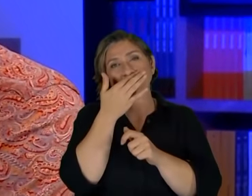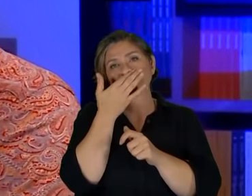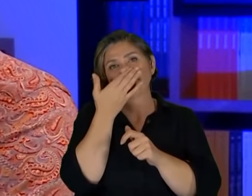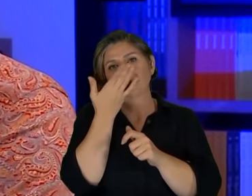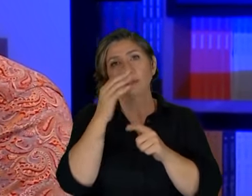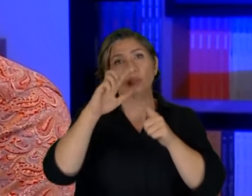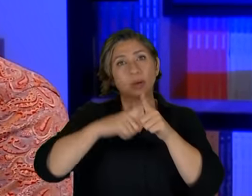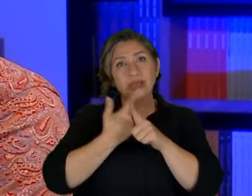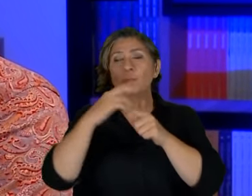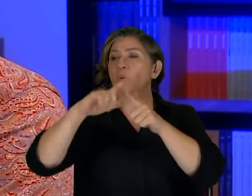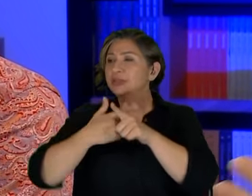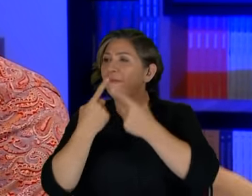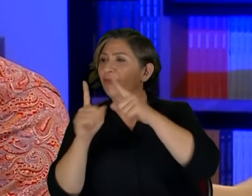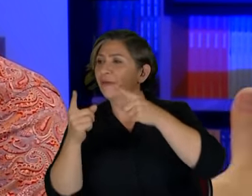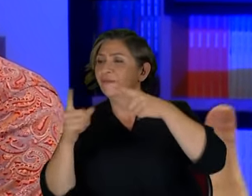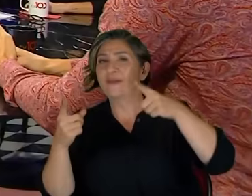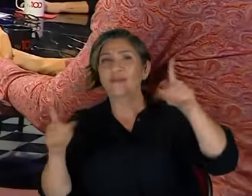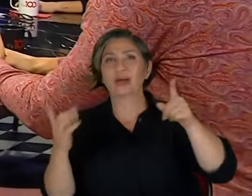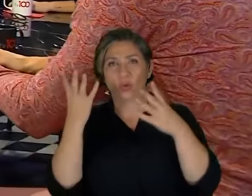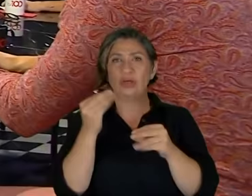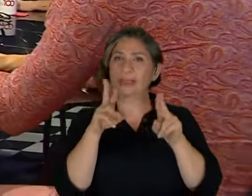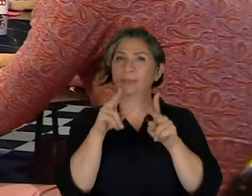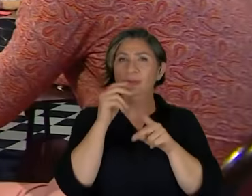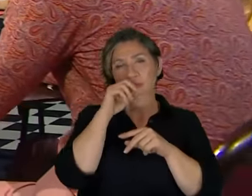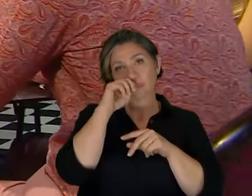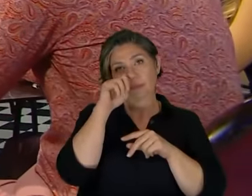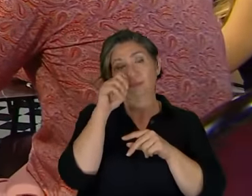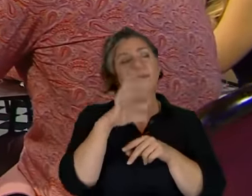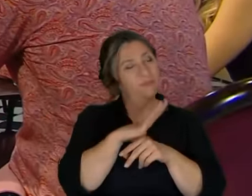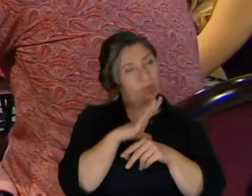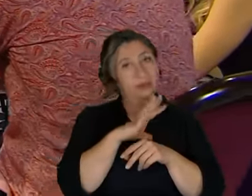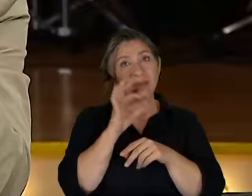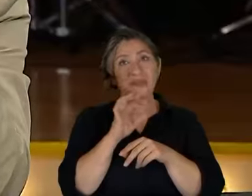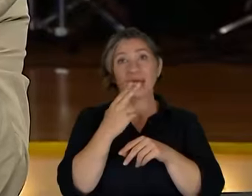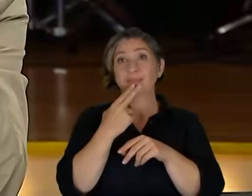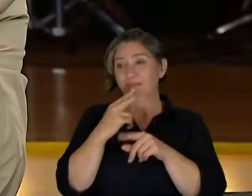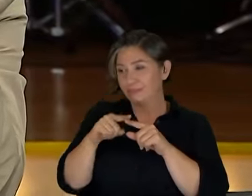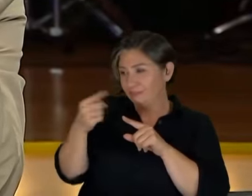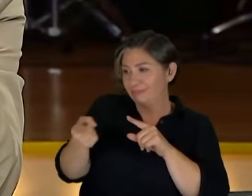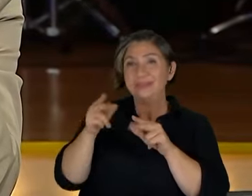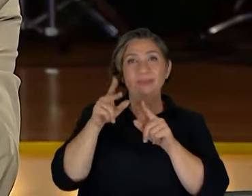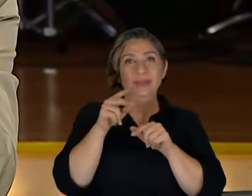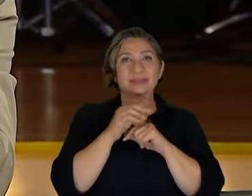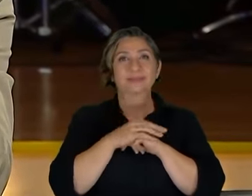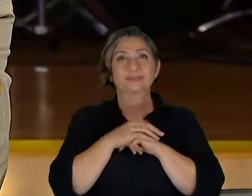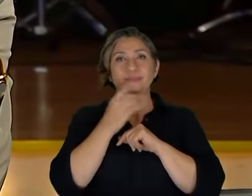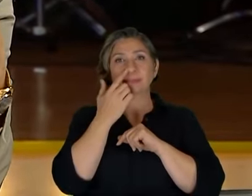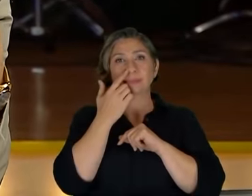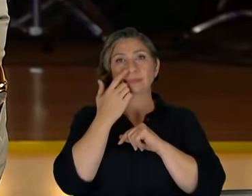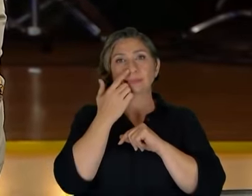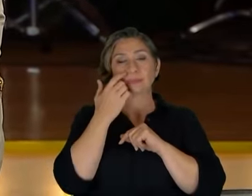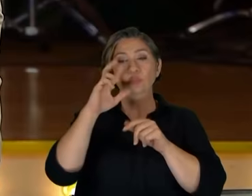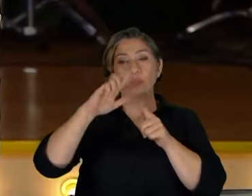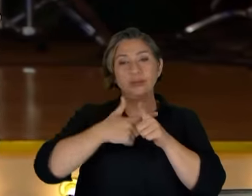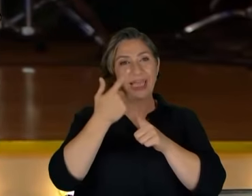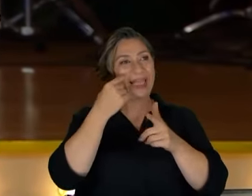Herhalde projelerden projelere koşacakmışsın gibi var, geliyor bana. Var. Hanımefendi gibi yani. Çünkü şimdi proje